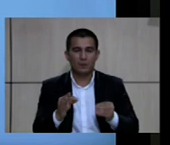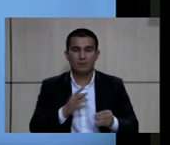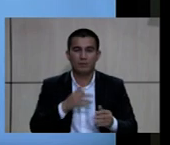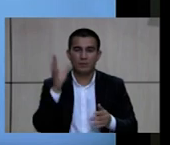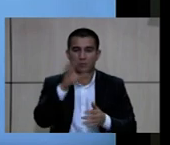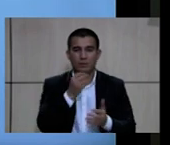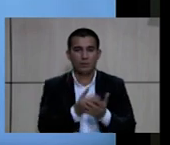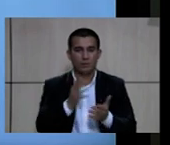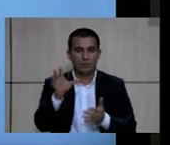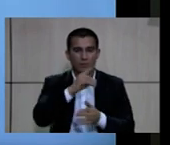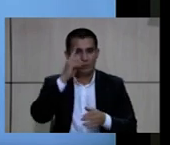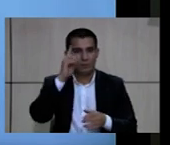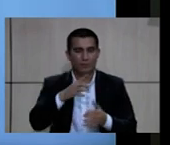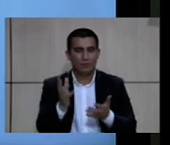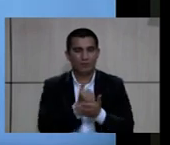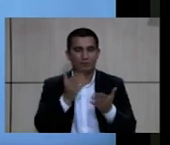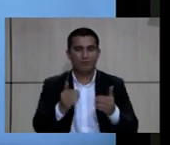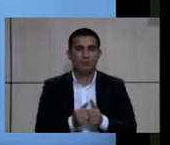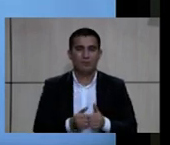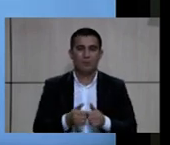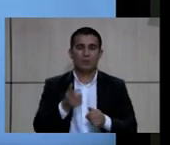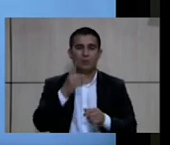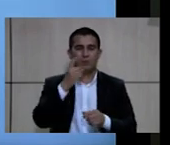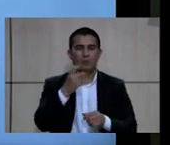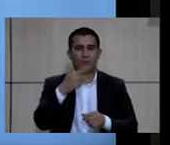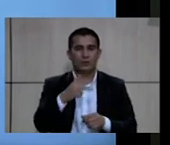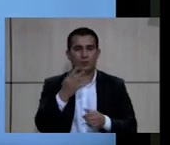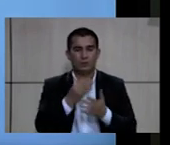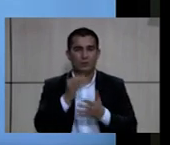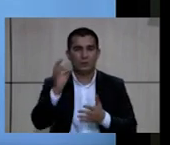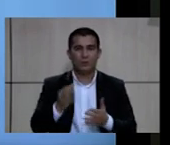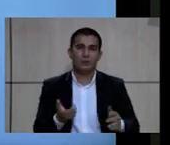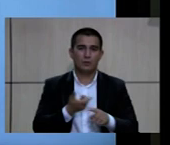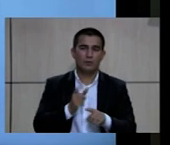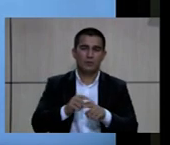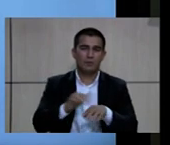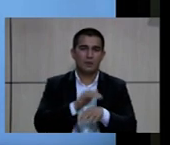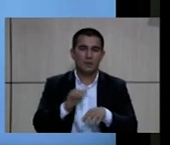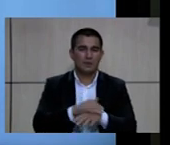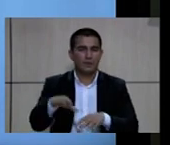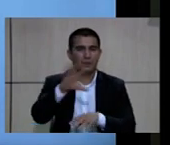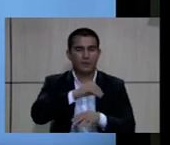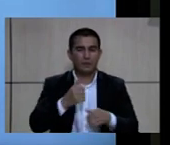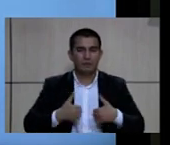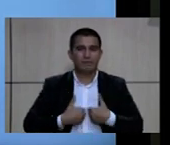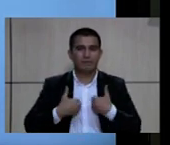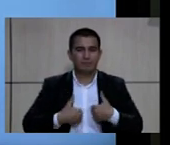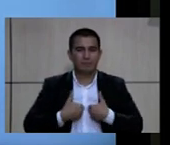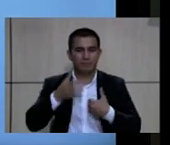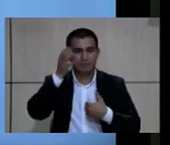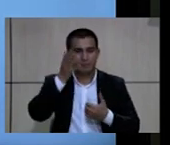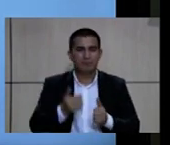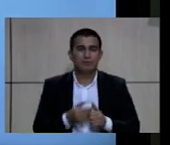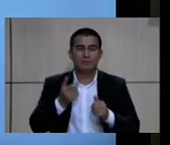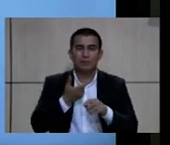javobini albatta topdingiz. Javobi 134 gradus. Ayrim o'quvchilarda shu o'rinda bir